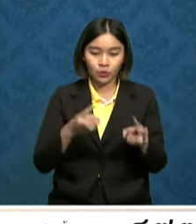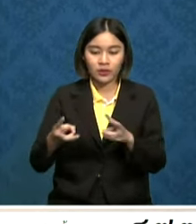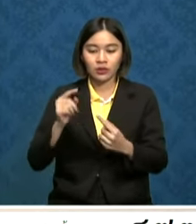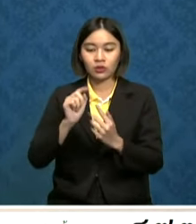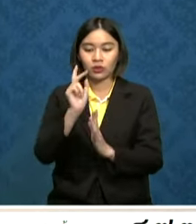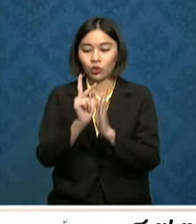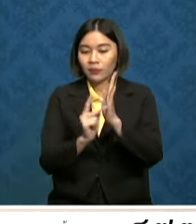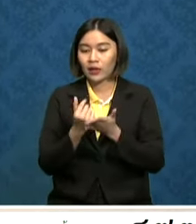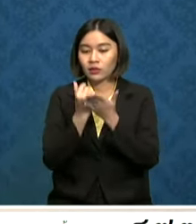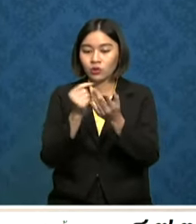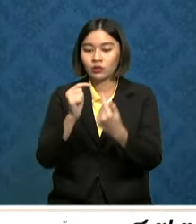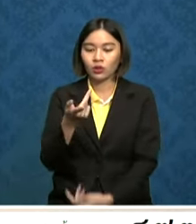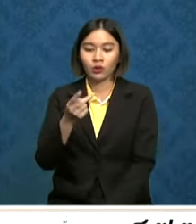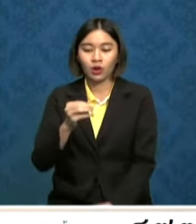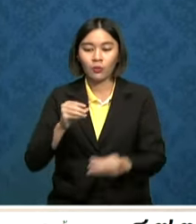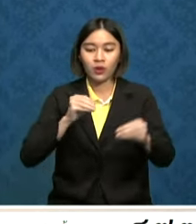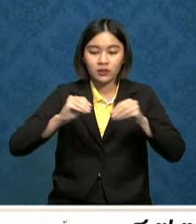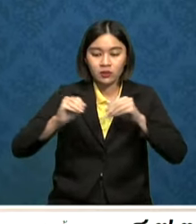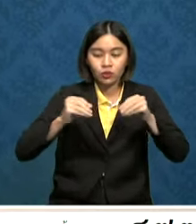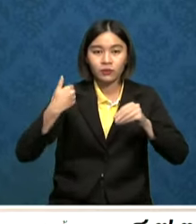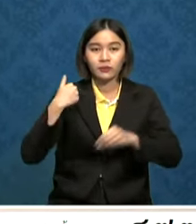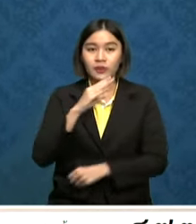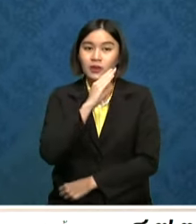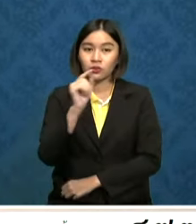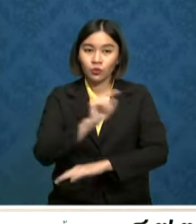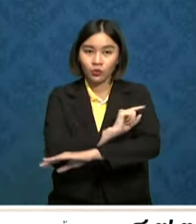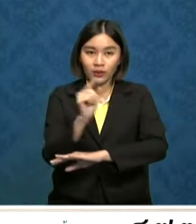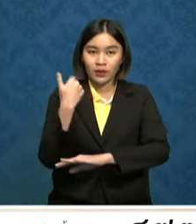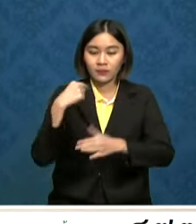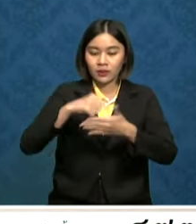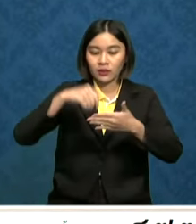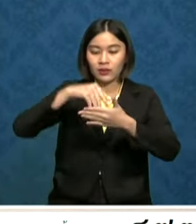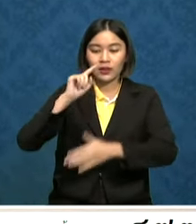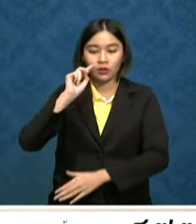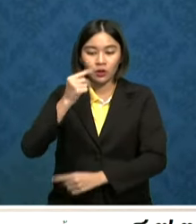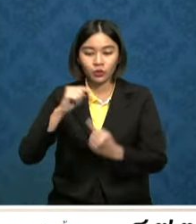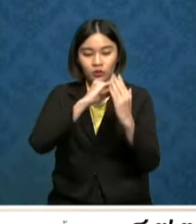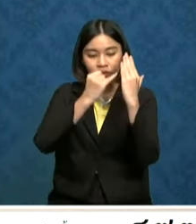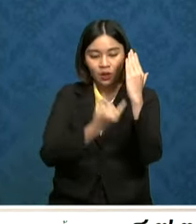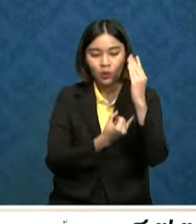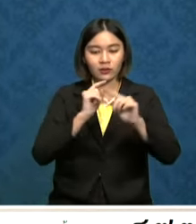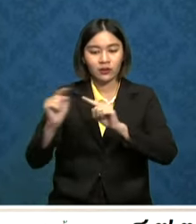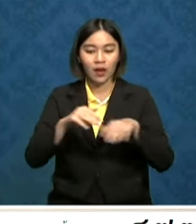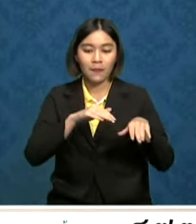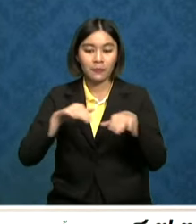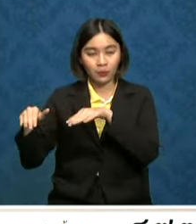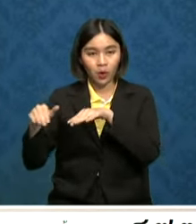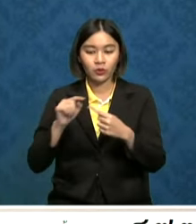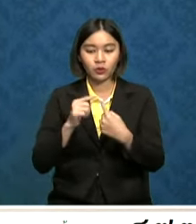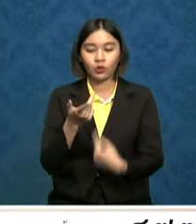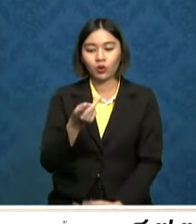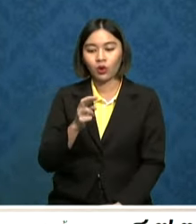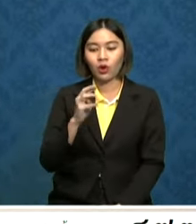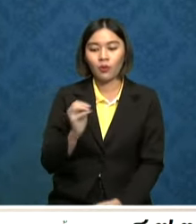ครับก็จะทำให้ครม.นั้นมีความยืดหยุ่นมากขึ้นหากวันไหนก็ตามที่อาจจะมีการเลือกตั้งซ่อมในหลายจังหวัดหรือหลายพื้นที่พร้อมกันทางครม.